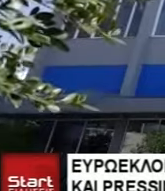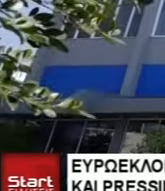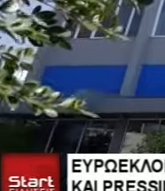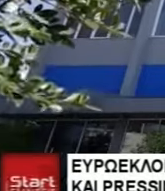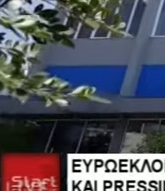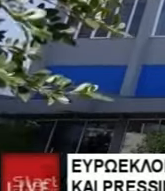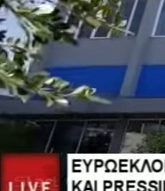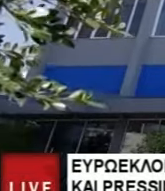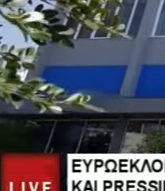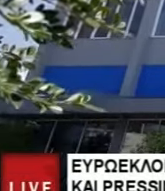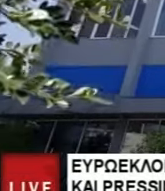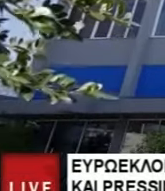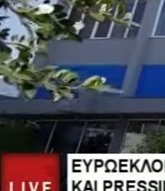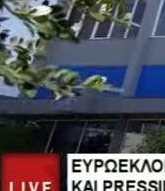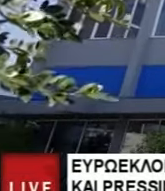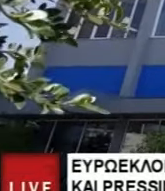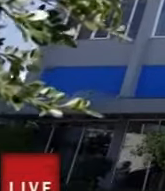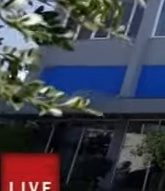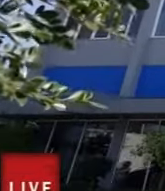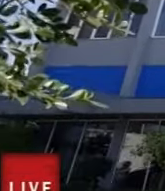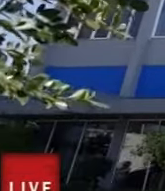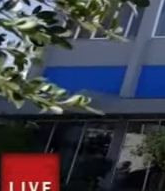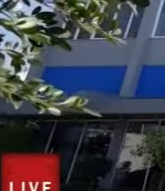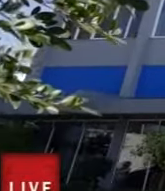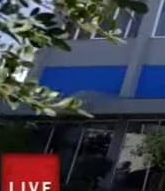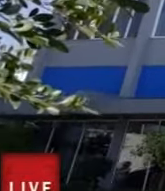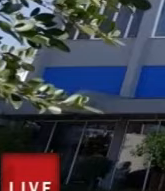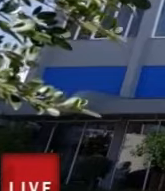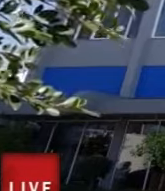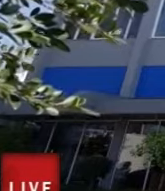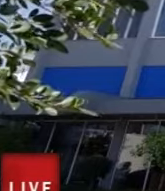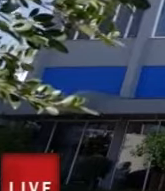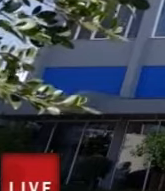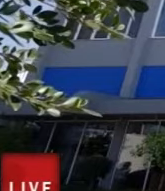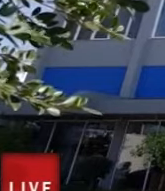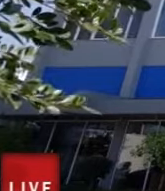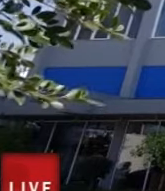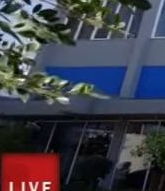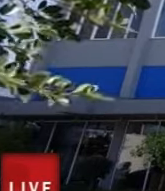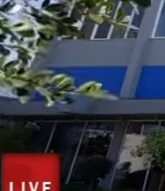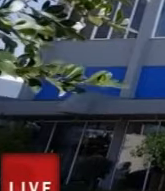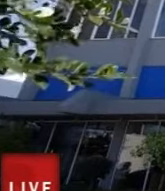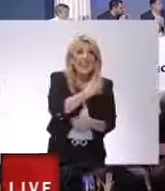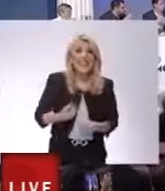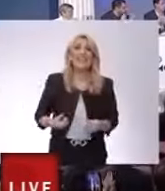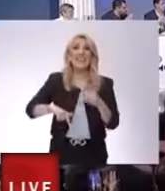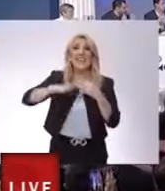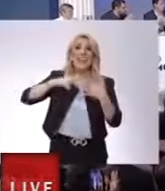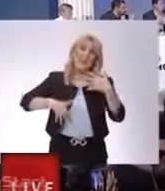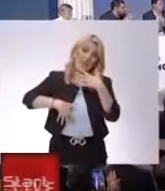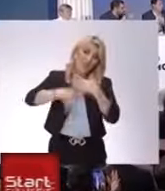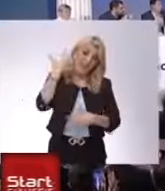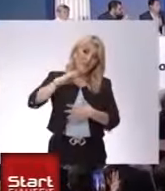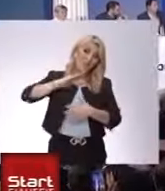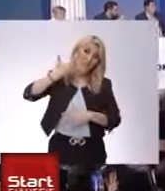κοστολογημένες παρεμβάσεις, επομένως η χώρα δεν απειλείται από νέες περιπέτειες. Μπροστά στην προεκλογική μάχη έχει μπει ο Κυριάκος Μητσοτάκης,